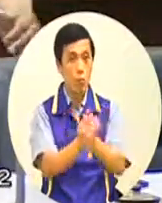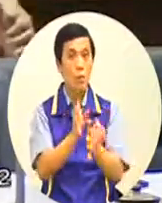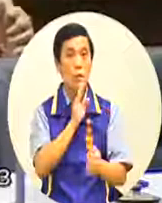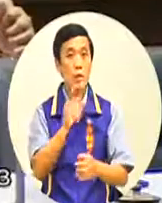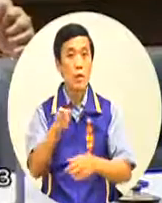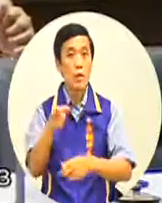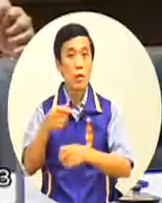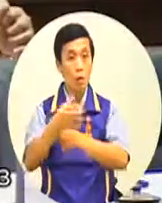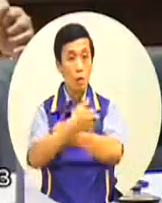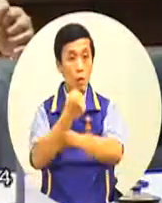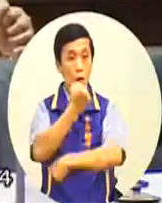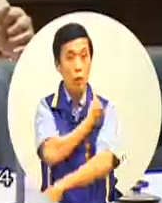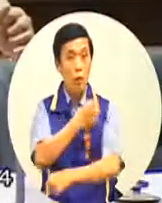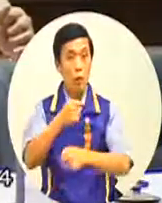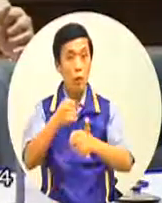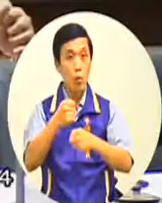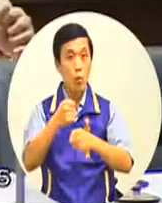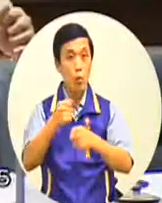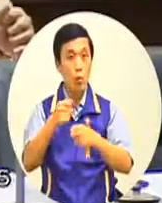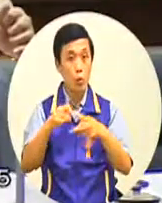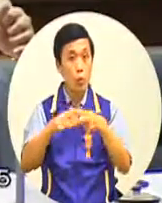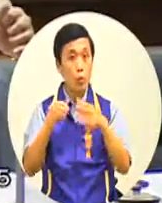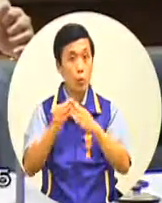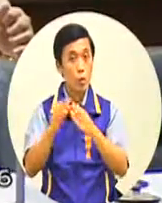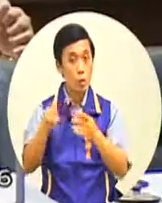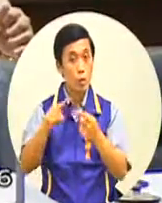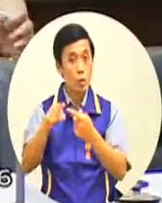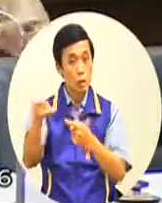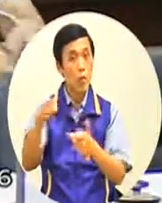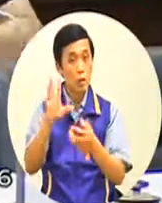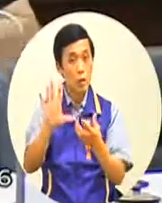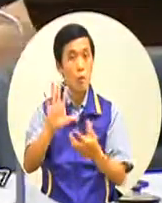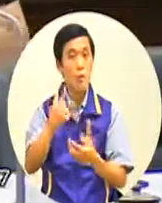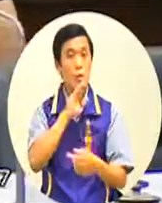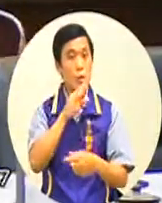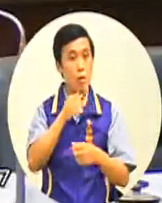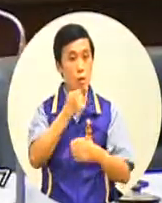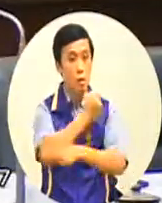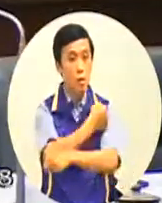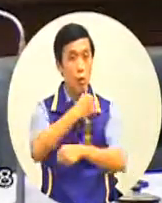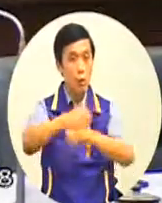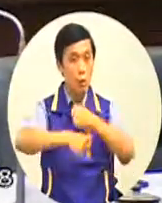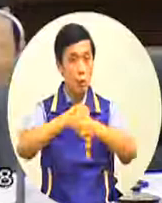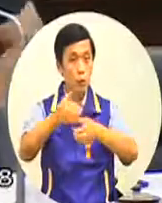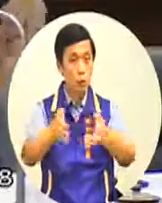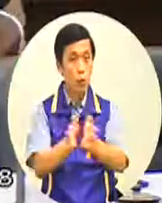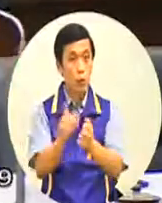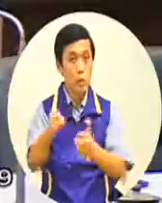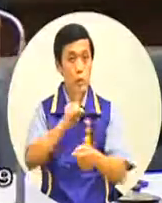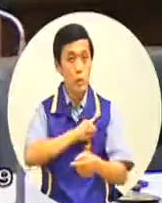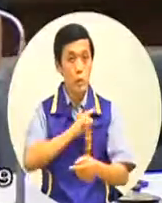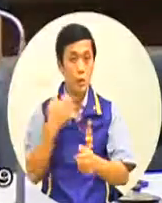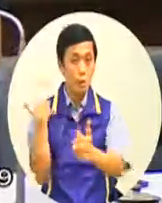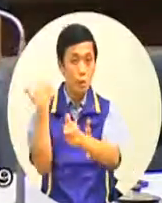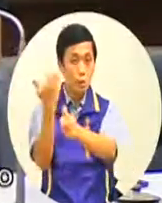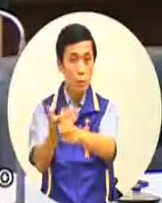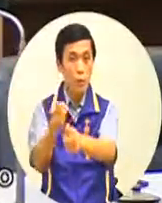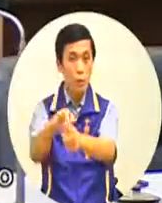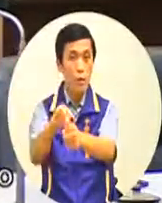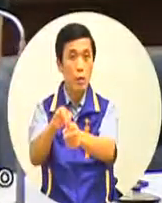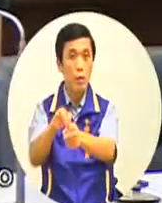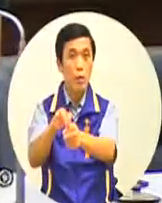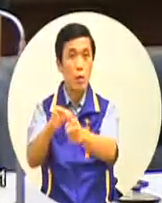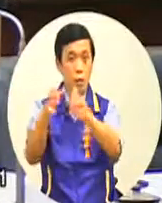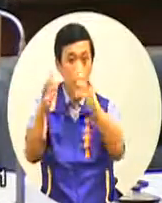还有这个案子， 劳动部应该也有经费。 是啊，所以他们自己本身自己也去花包做照护人力的规划嘛。 对，就